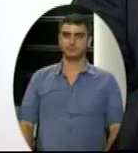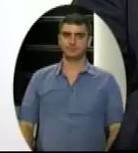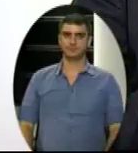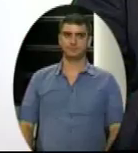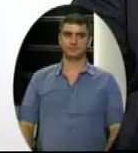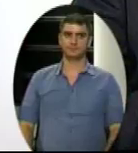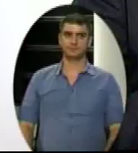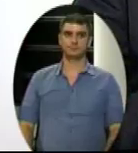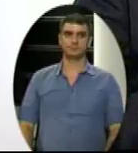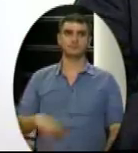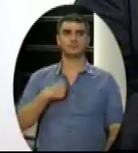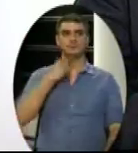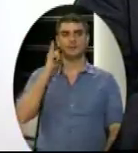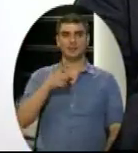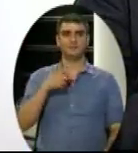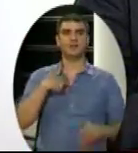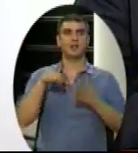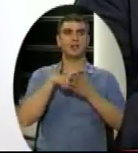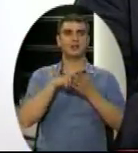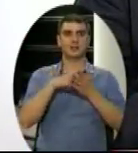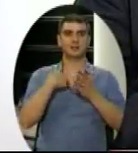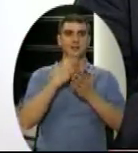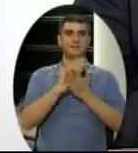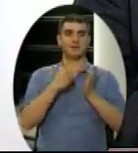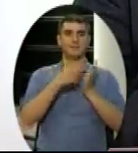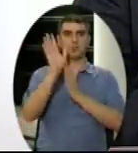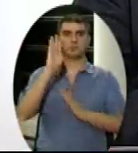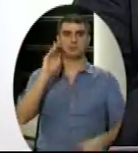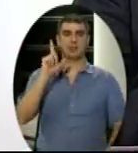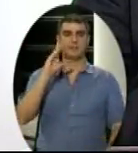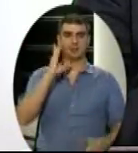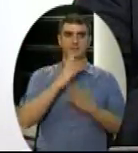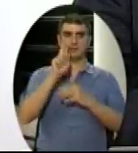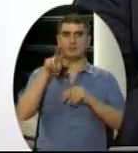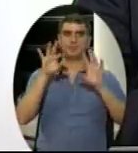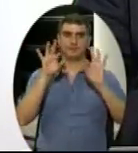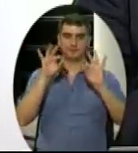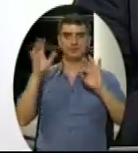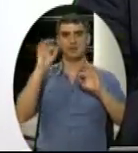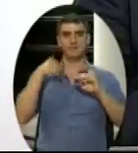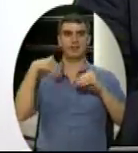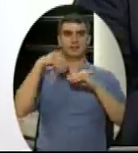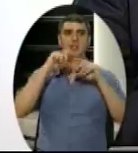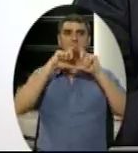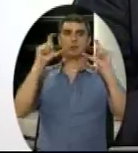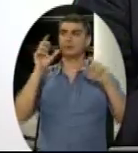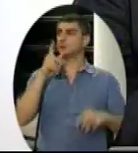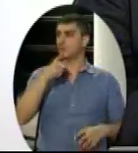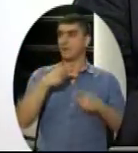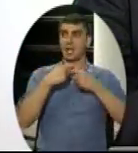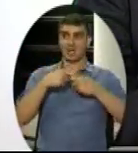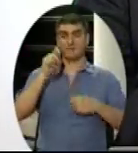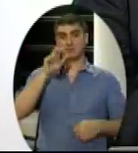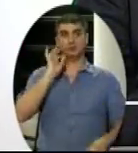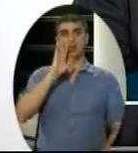טוב, אני חייב כנראה כל פעם לתקן, אני מזמן מחוץ לבל"ד. אתה מחוץ לבל"ד. 2010, אבל עדיין תחת הכותרת של בל"ד. אתה חבר